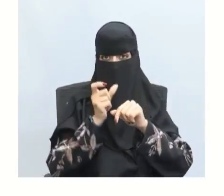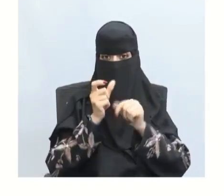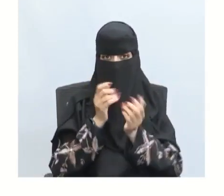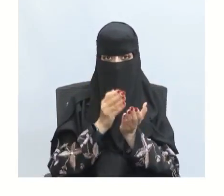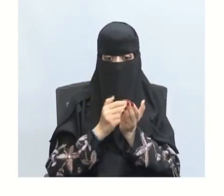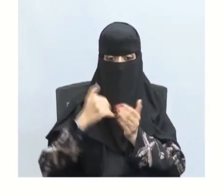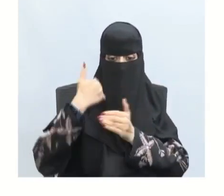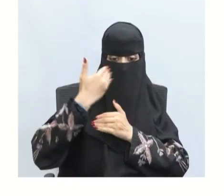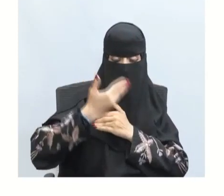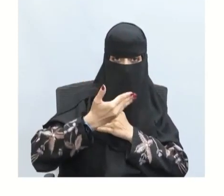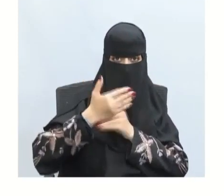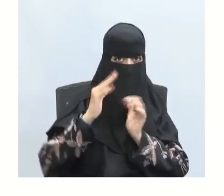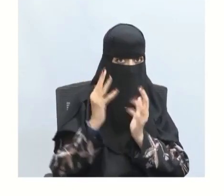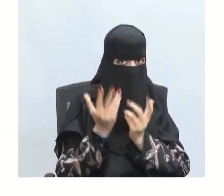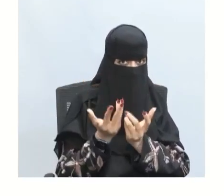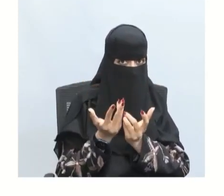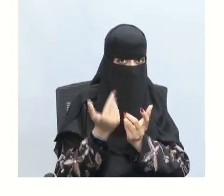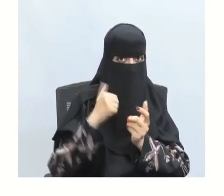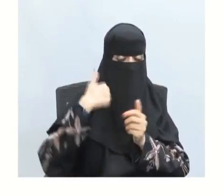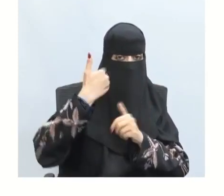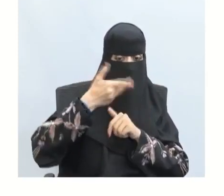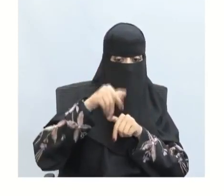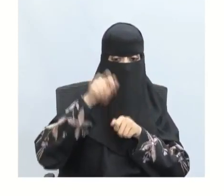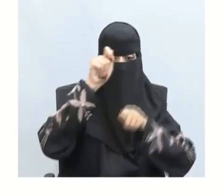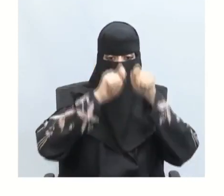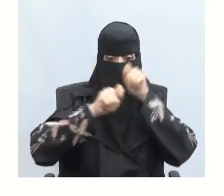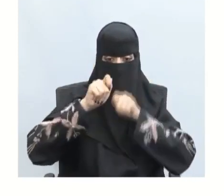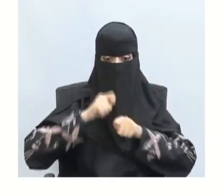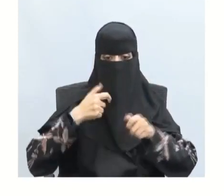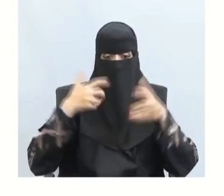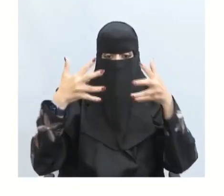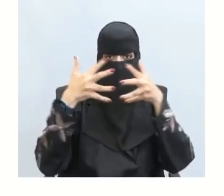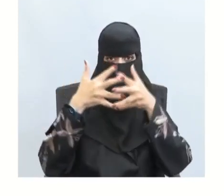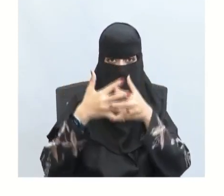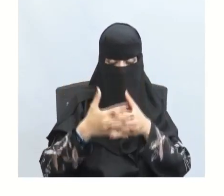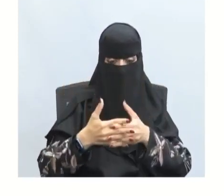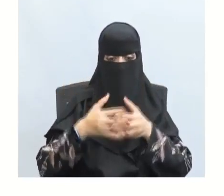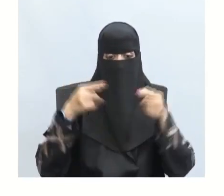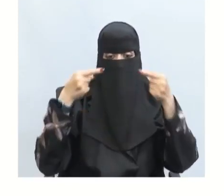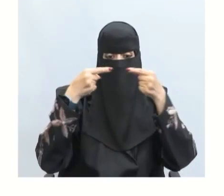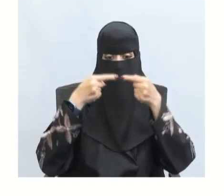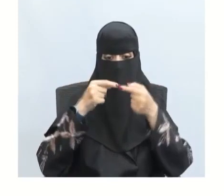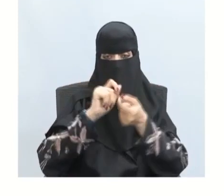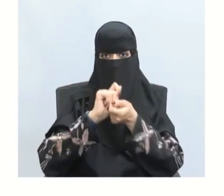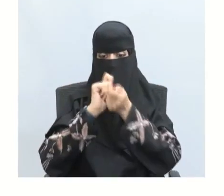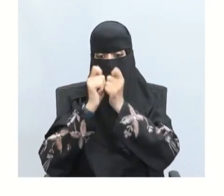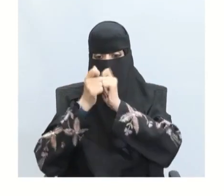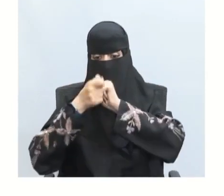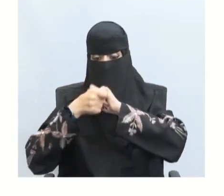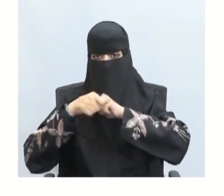النجم كيف يتم ذلك عن طريق عمليات الاندماج